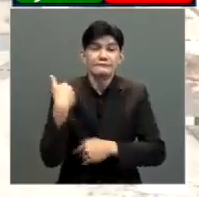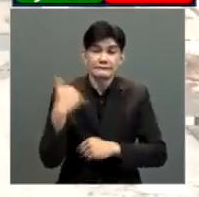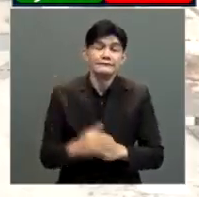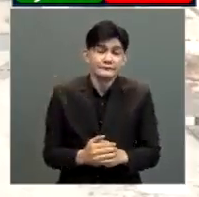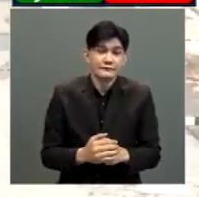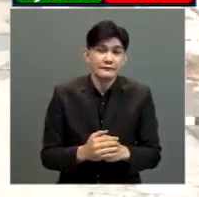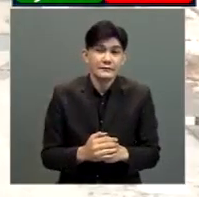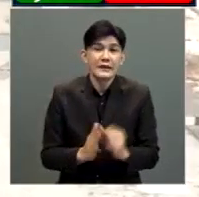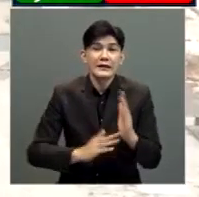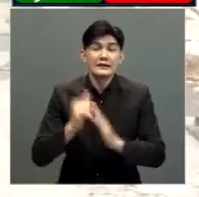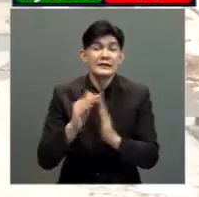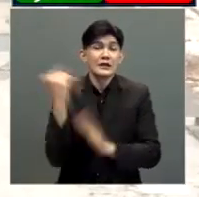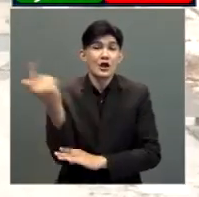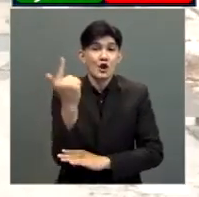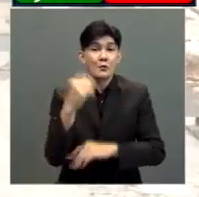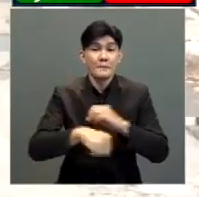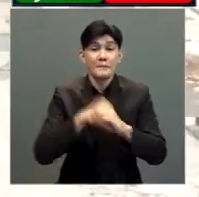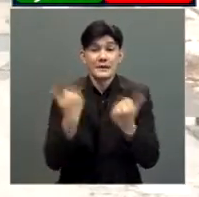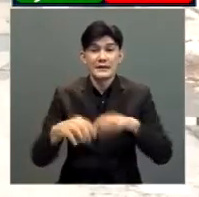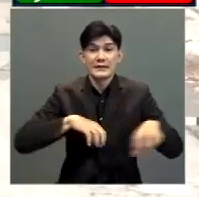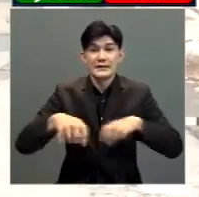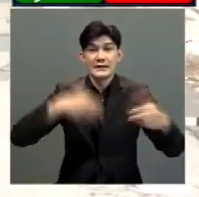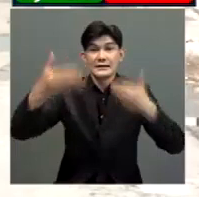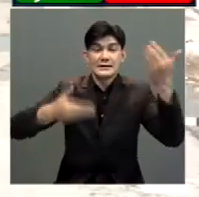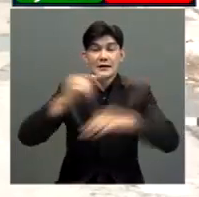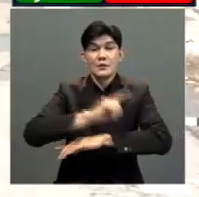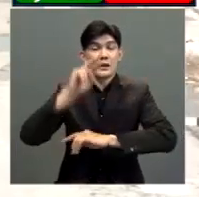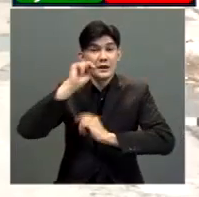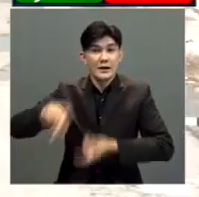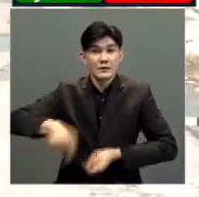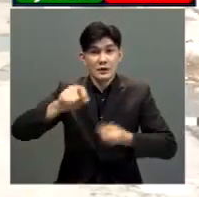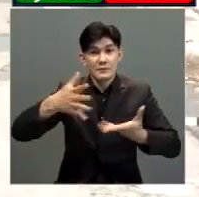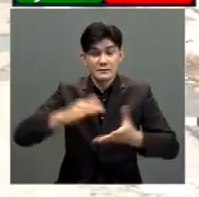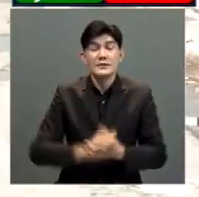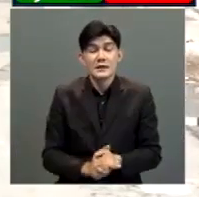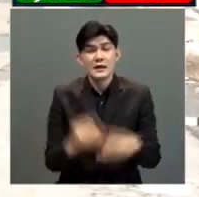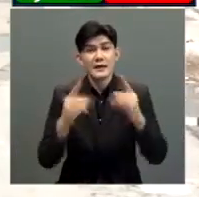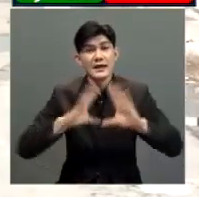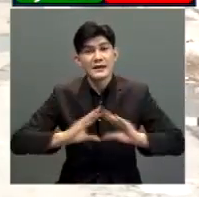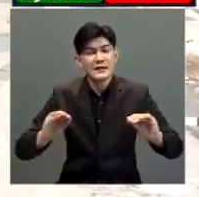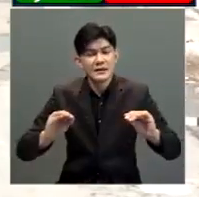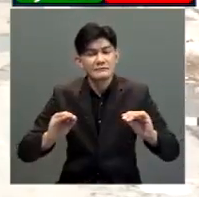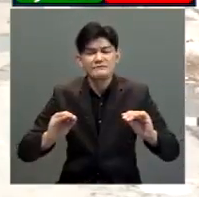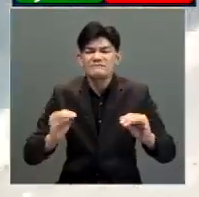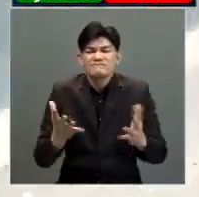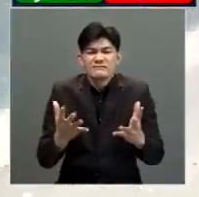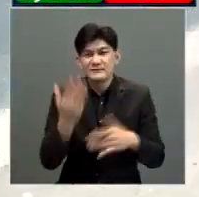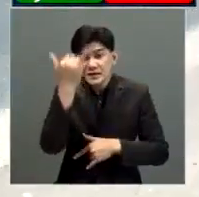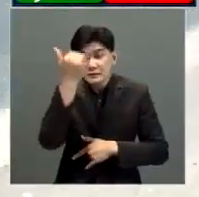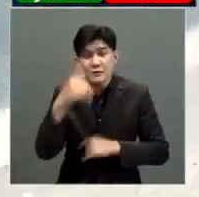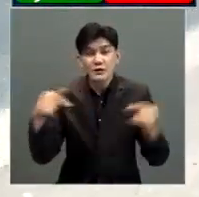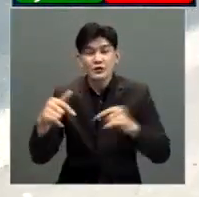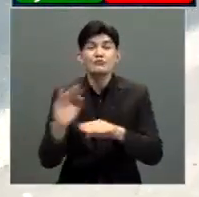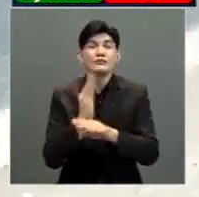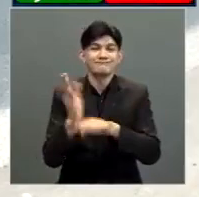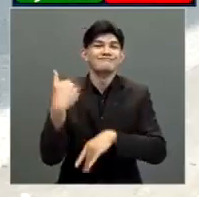ส่วนที่ย่านสีลมนะครับแม้ปีนี้จะไม่มีการจัดกิจกรรมวันสงกรานต์แต่บรรยากาศก็ไม่เงียบเหงาไปนักนะครับเนื่องจากเป็นย่านธุร